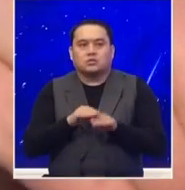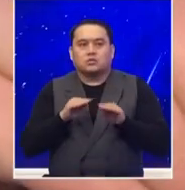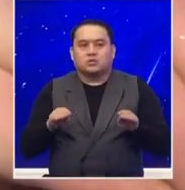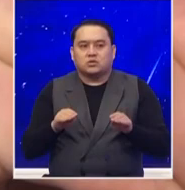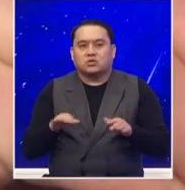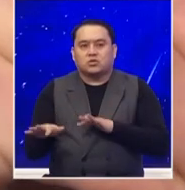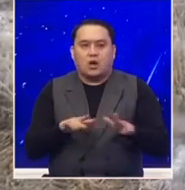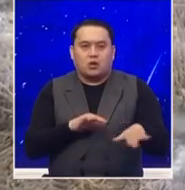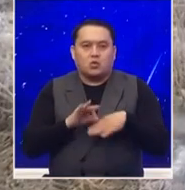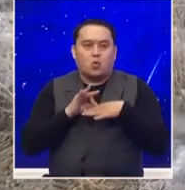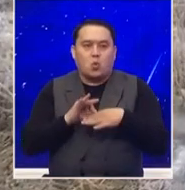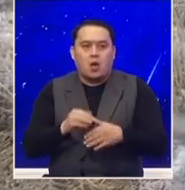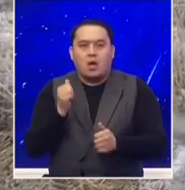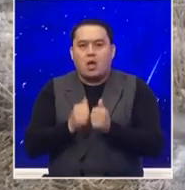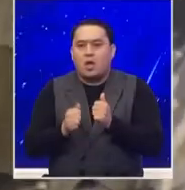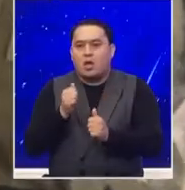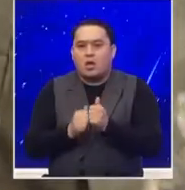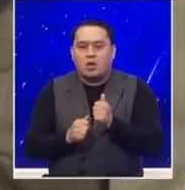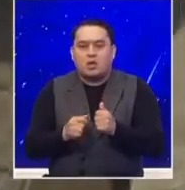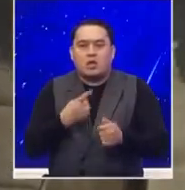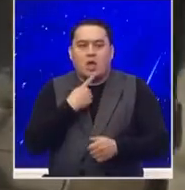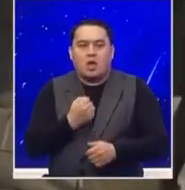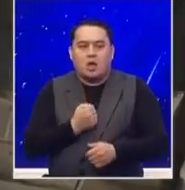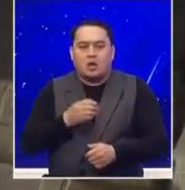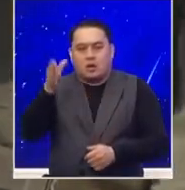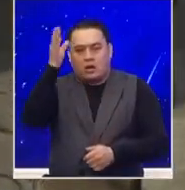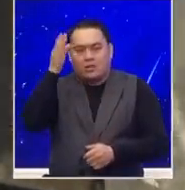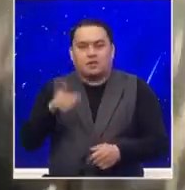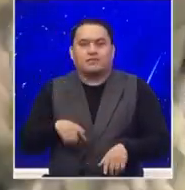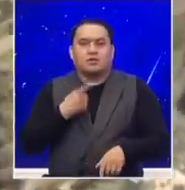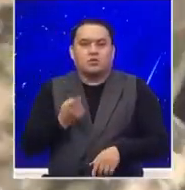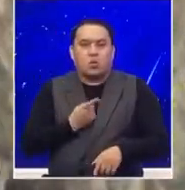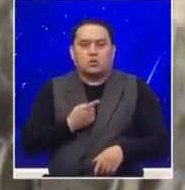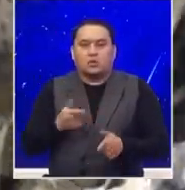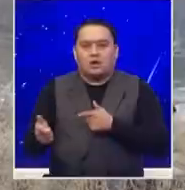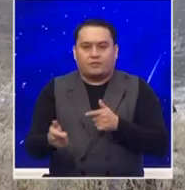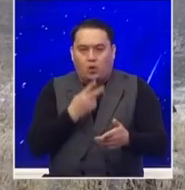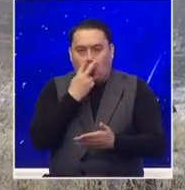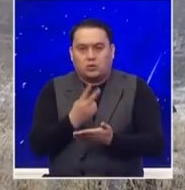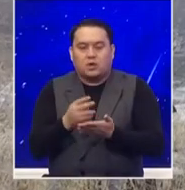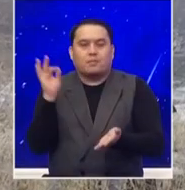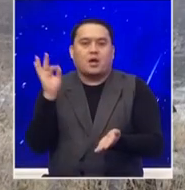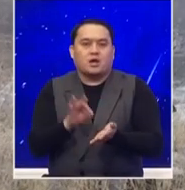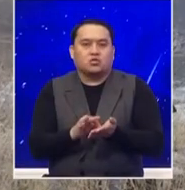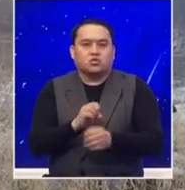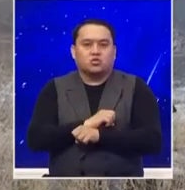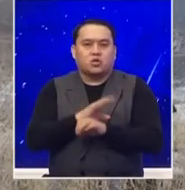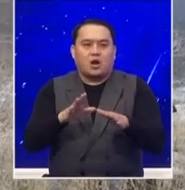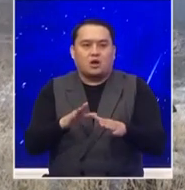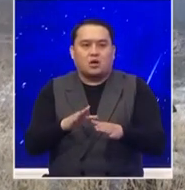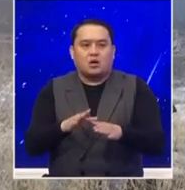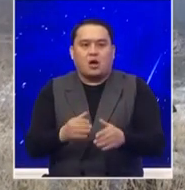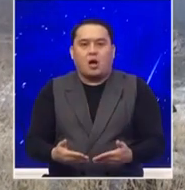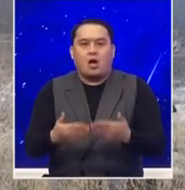шаралар өткізіледі. Еліміздің әр түкпіріндегі жауынгерлер келіп, біліктіліктерін шыңдайды, дайындықтарын пысықтайды. Басты мақсат жарылғыш заттың